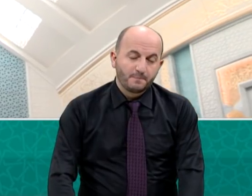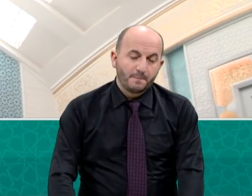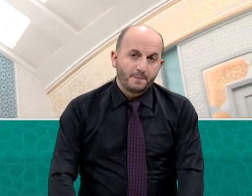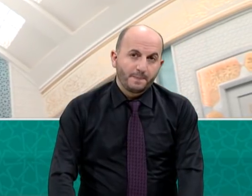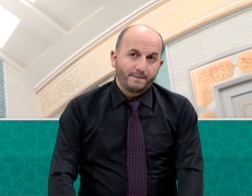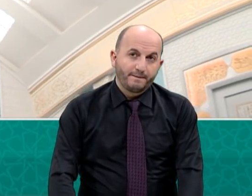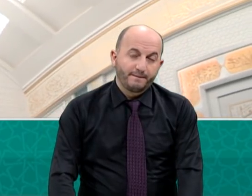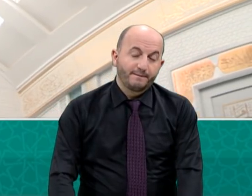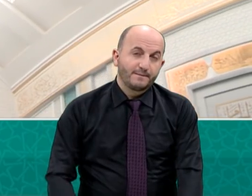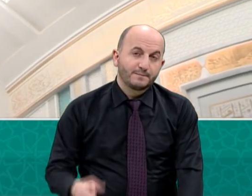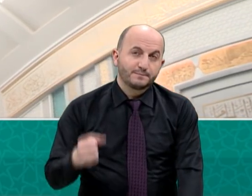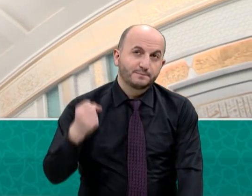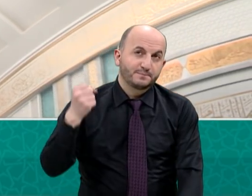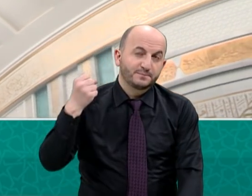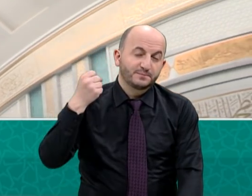tane